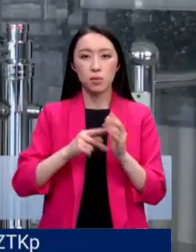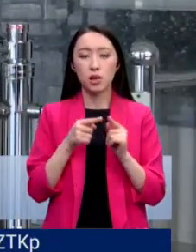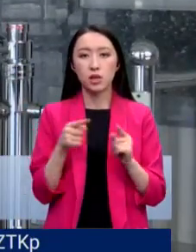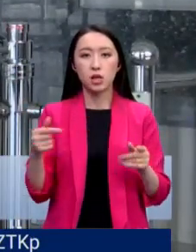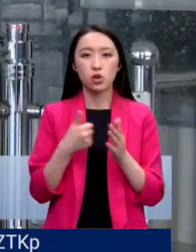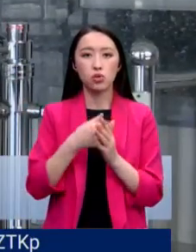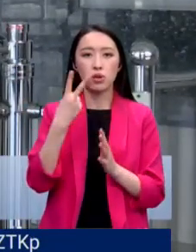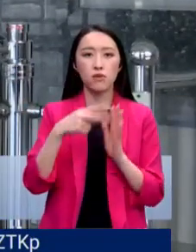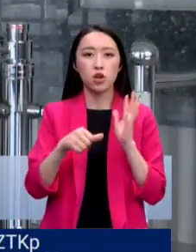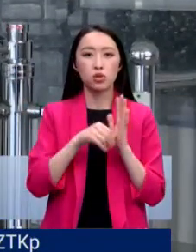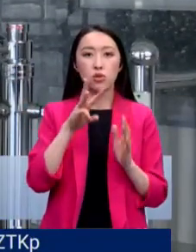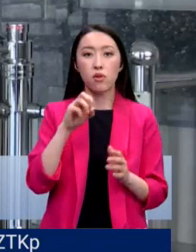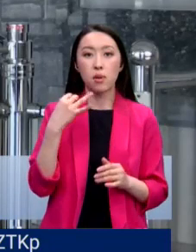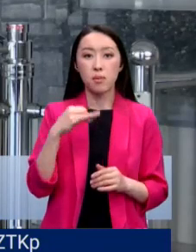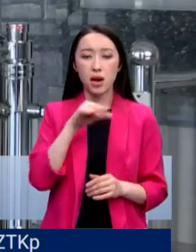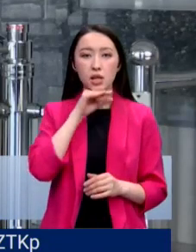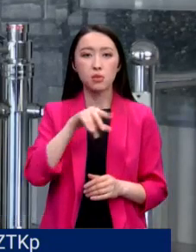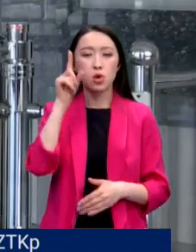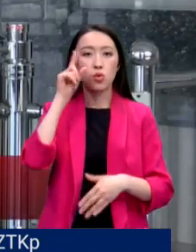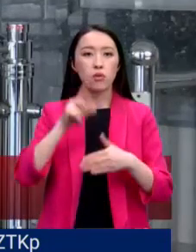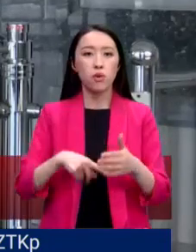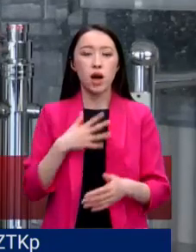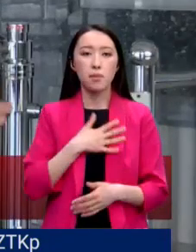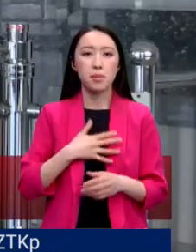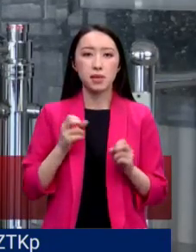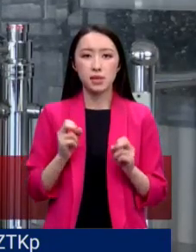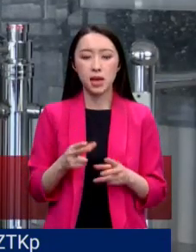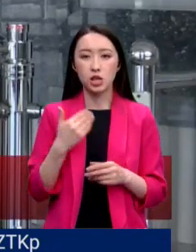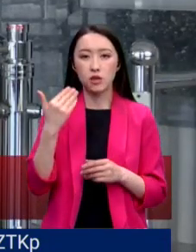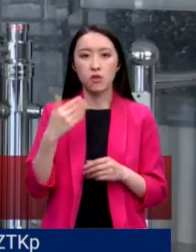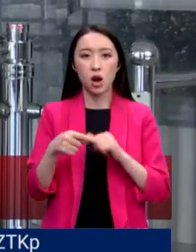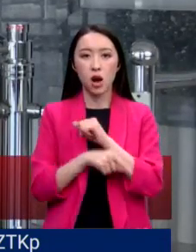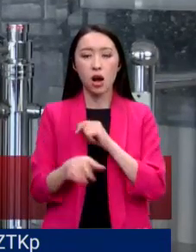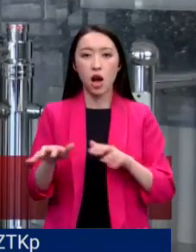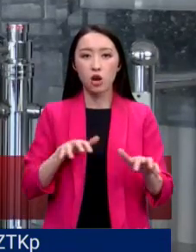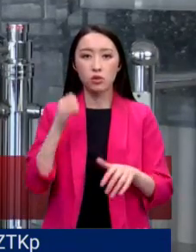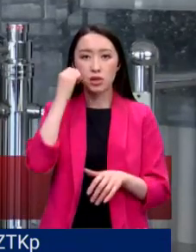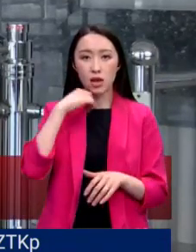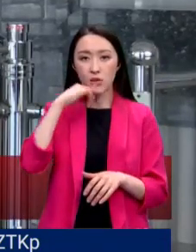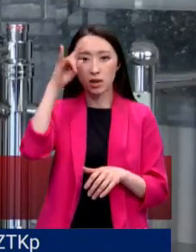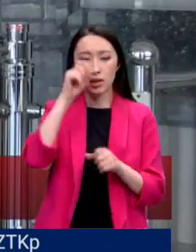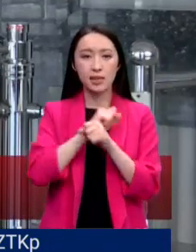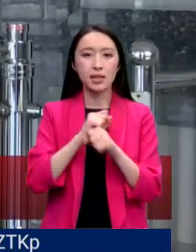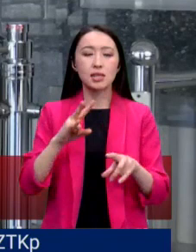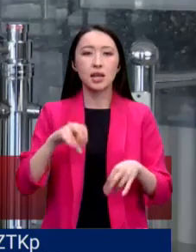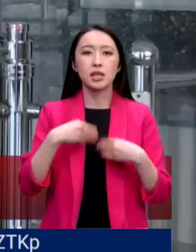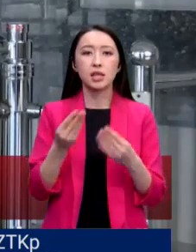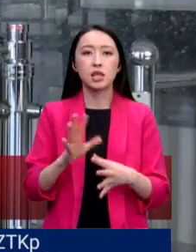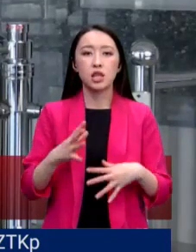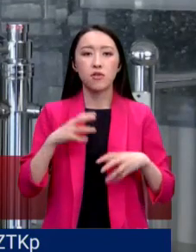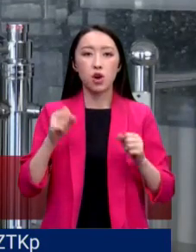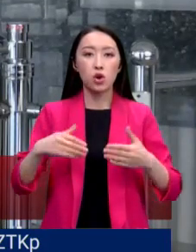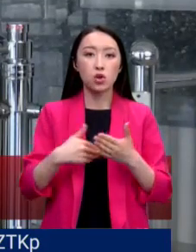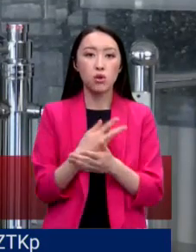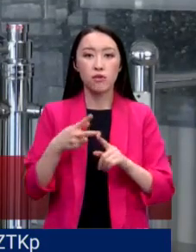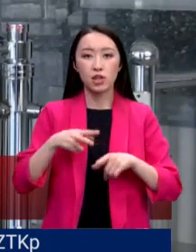до 26 мая. Эксперты уверены, что, опасаясь коррупции старого Казахстана, нельзя не дать возможность новому инструменту, который может